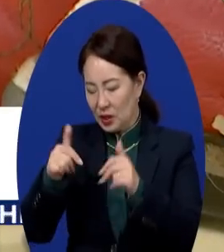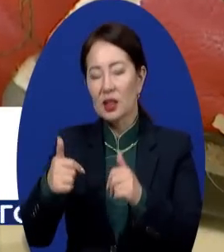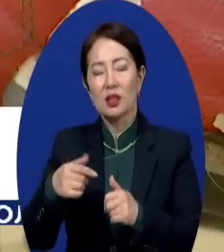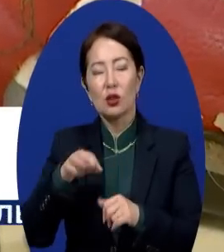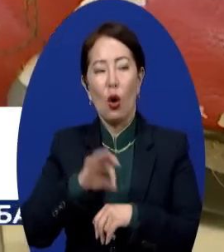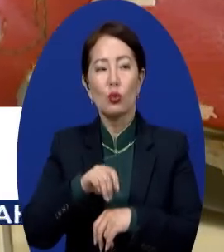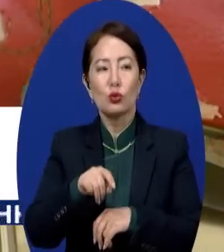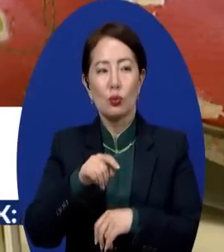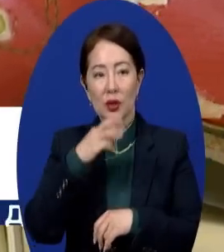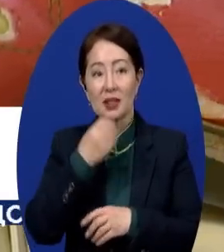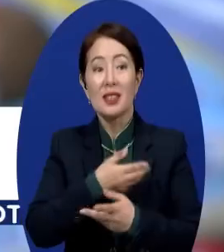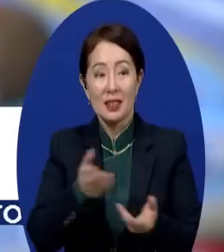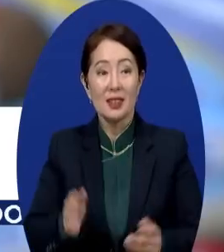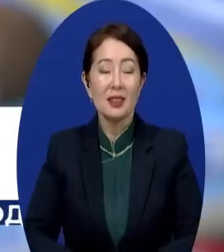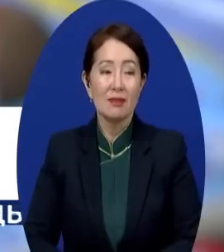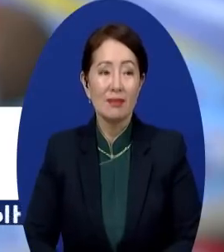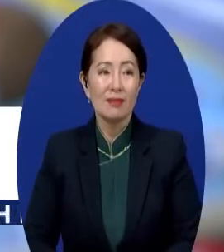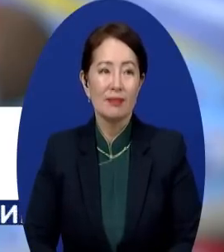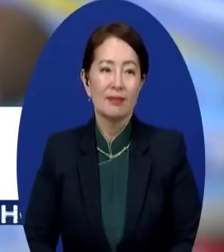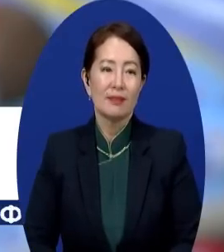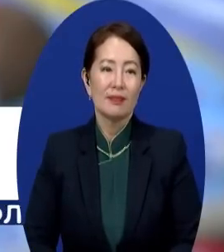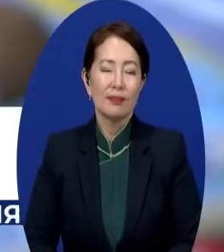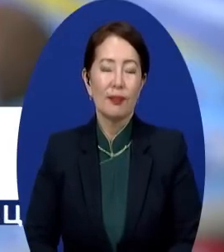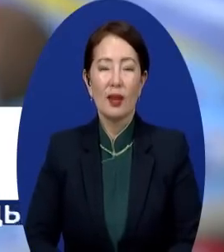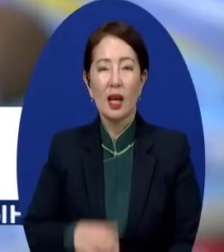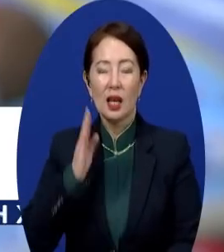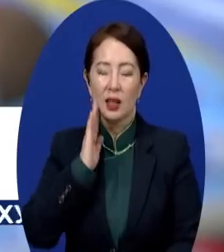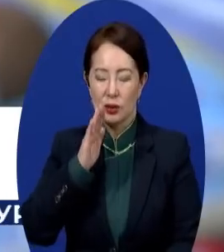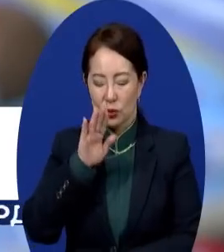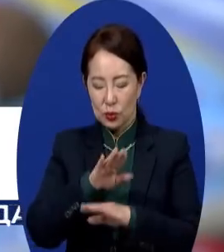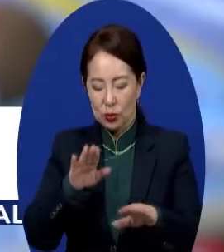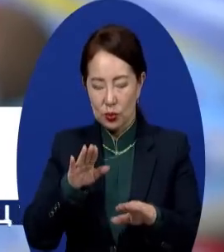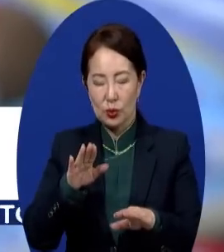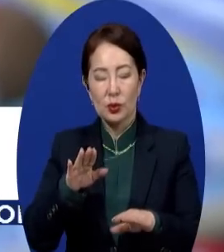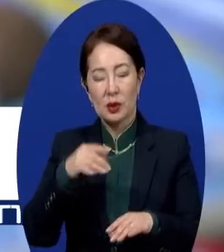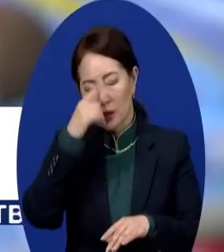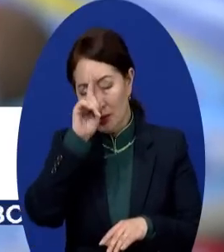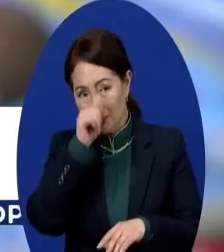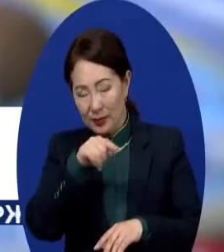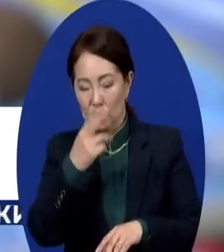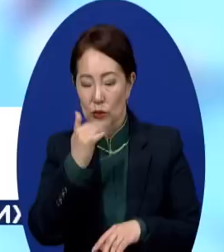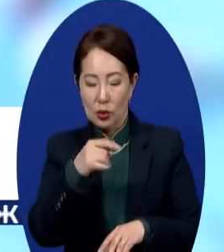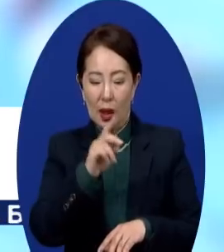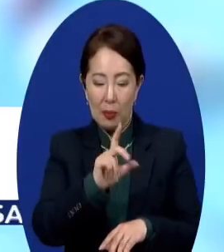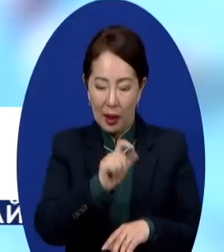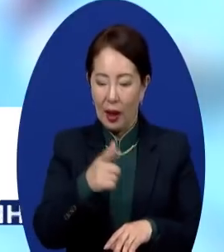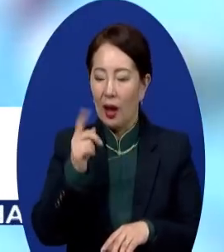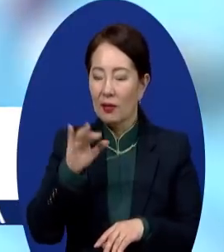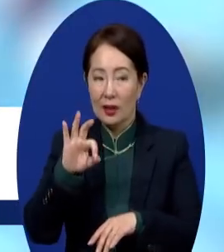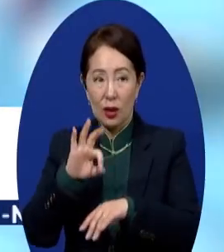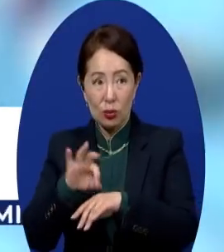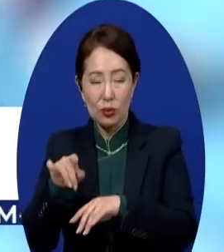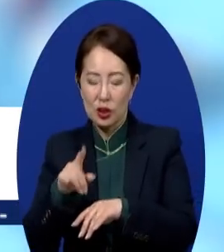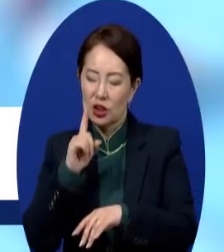шүү гэж хэлсэн байгаа. Их хүүхдийн эрүүл мэндийн үндэсний төвийн цусны эмгэг хавдар судлалын тасагт жилд